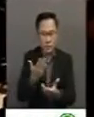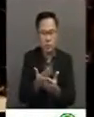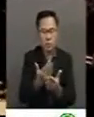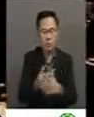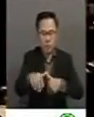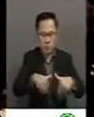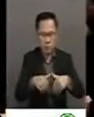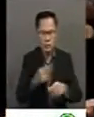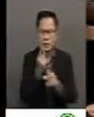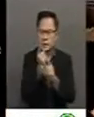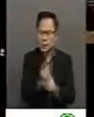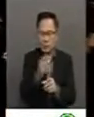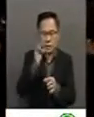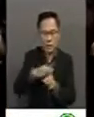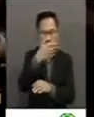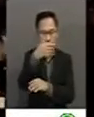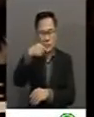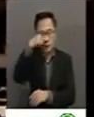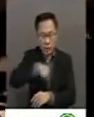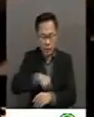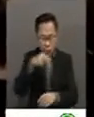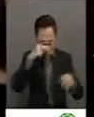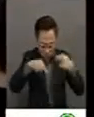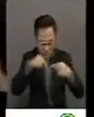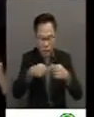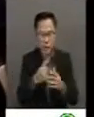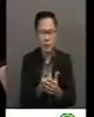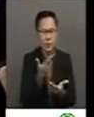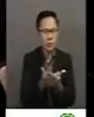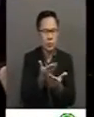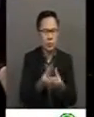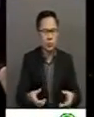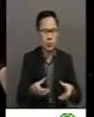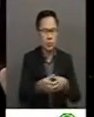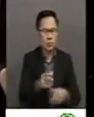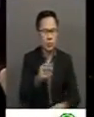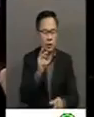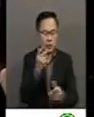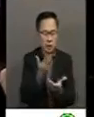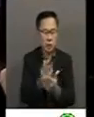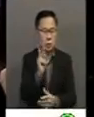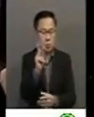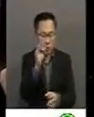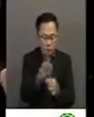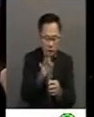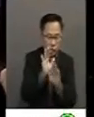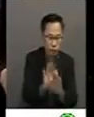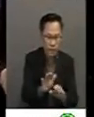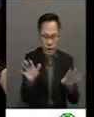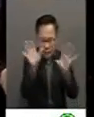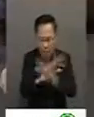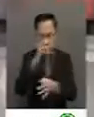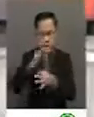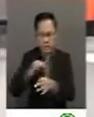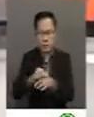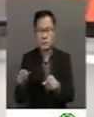เลือกใหม่ภายใต้การกำกับของธนาคารแห่งประเทศไทยเป็นการให้บริการนะคะเรื่องของสินเชื่อและก็เงินฝากซึ่งถือว่าเป็นธุรกิจ